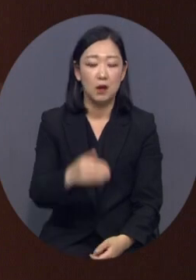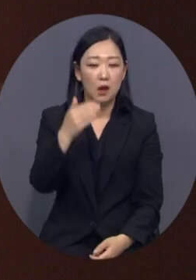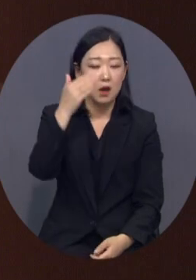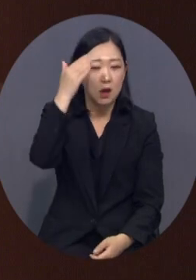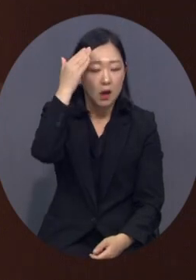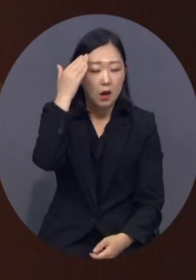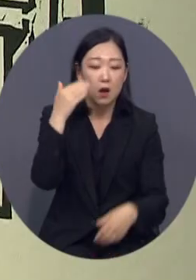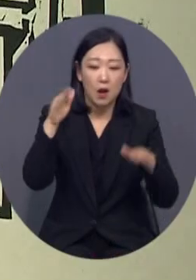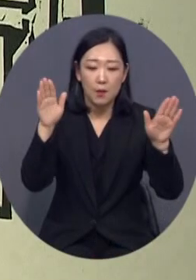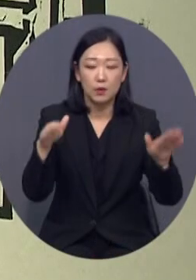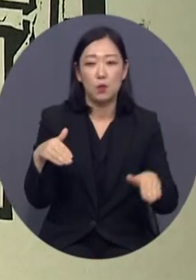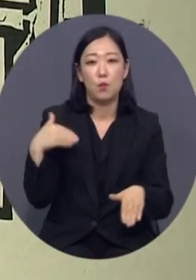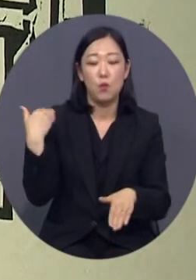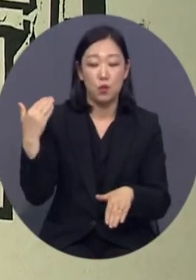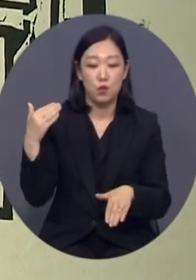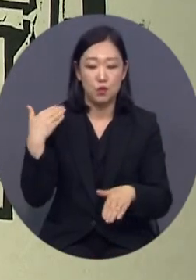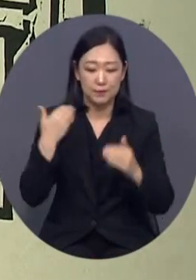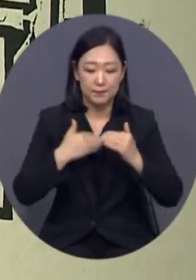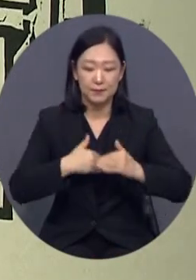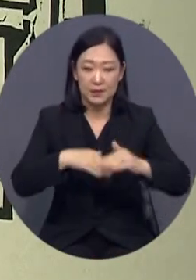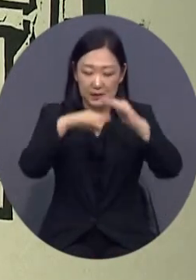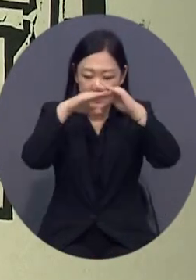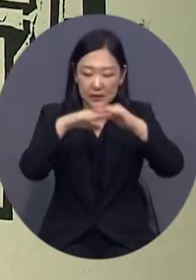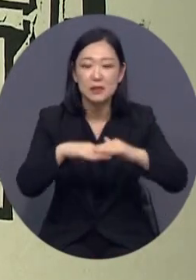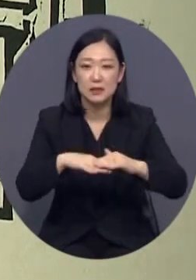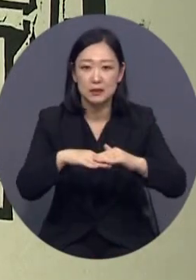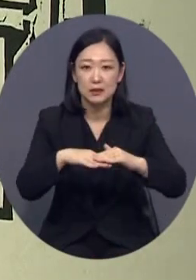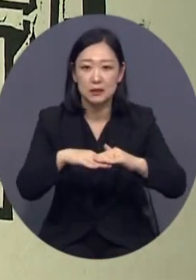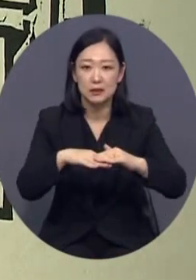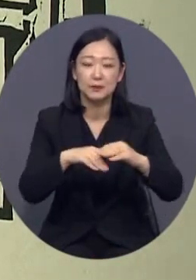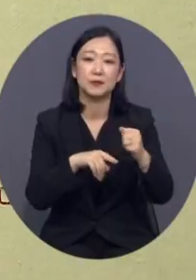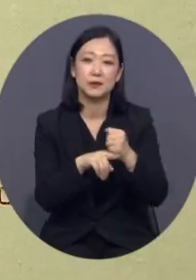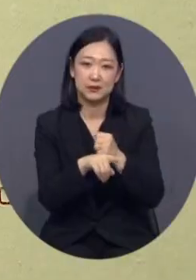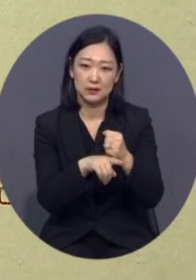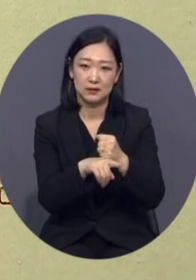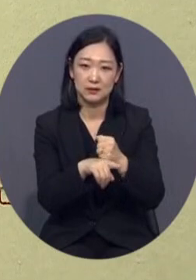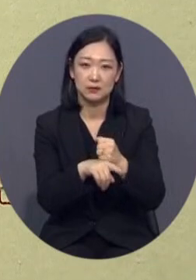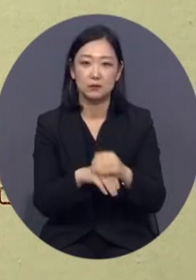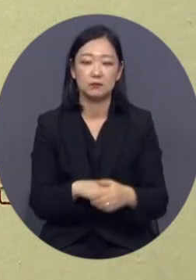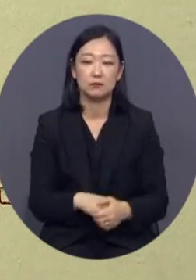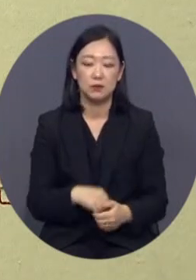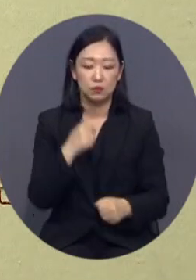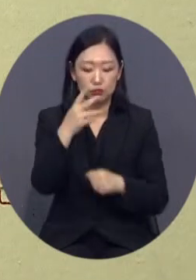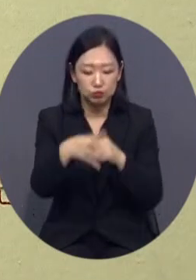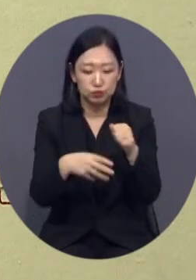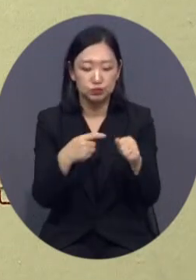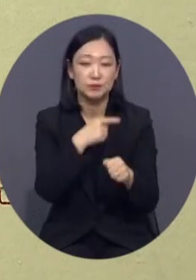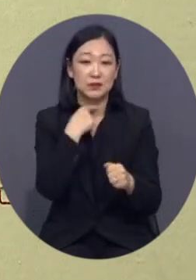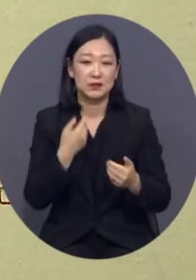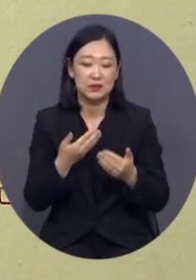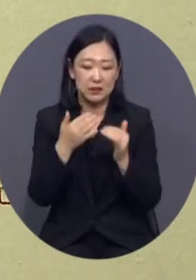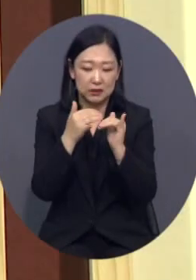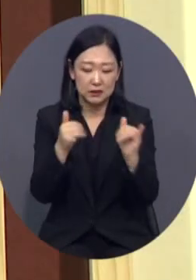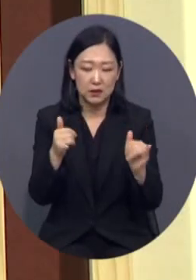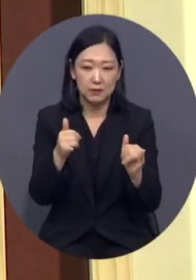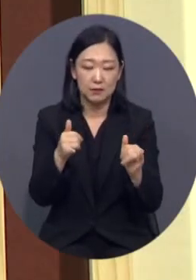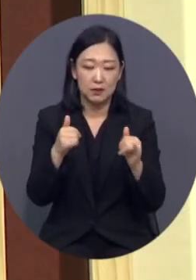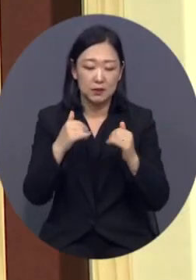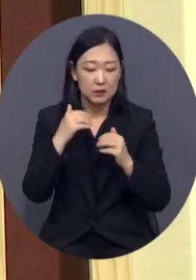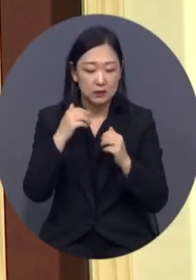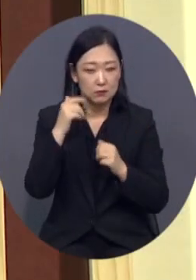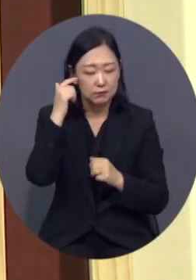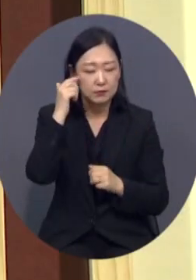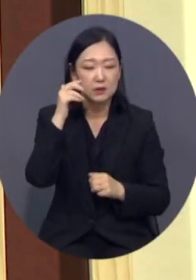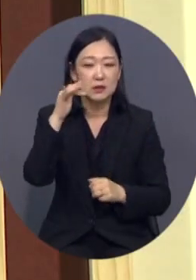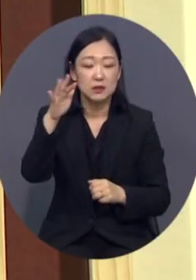까마귀도 모르게 치르는 제사를 뜻하는 과메기 모른 식객 수십 년을 희생자를 기리는 제사조차 남의